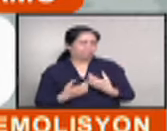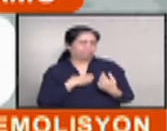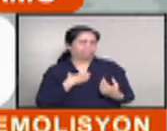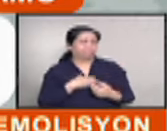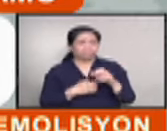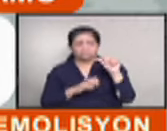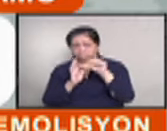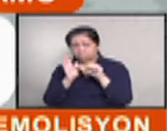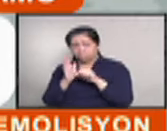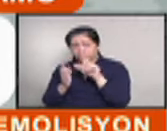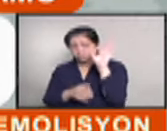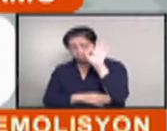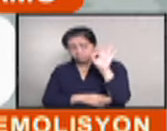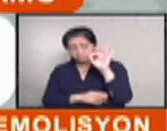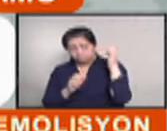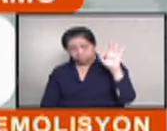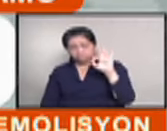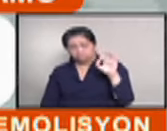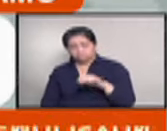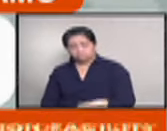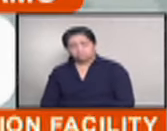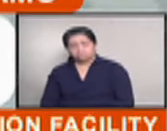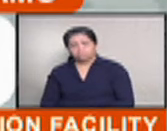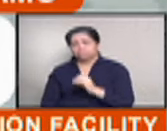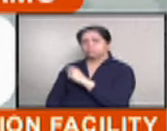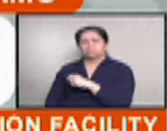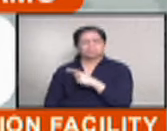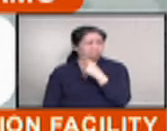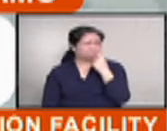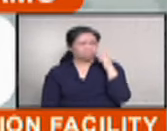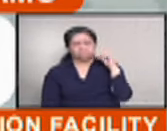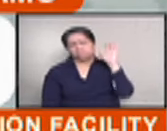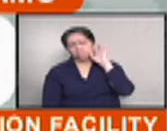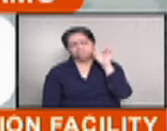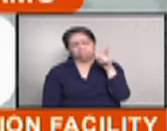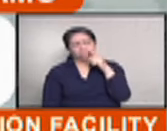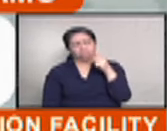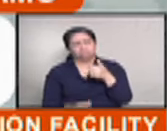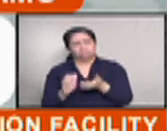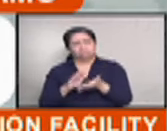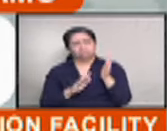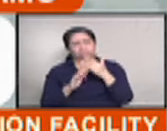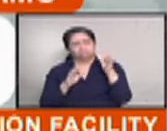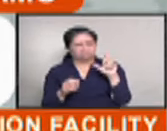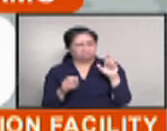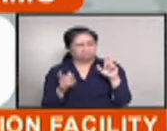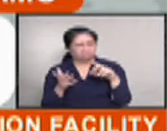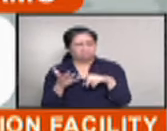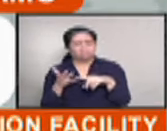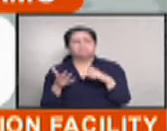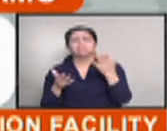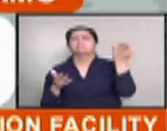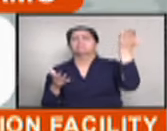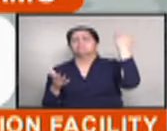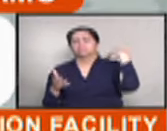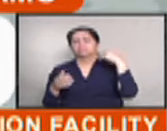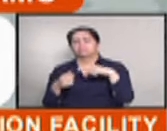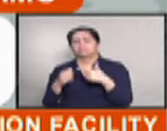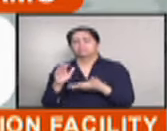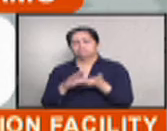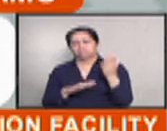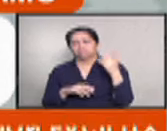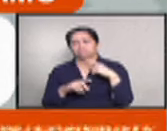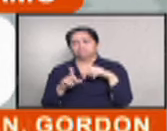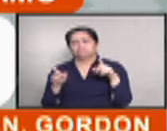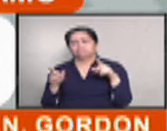So, Attorney, Friday, maasahan po namin. Sige po, ako. Balita ko po, kayo raw'y tatakbong pagka-congressman. Noong nakaraan po, tumakbo po